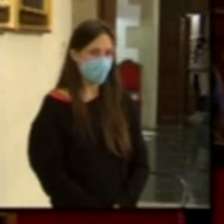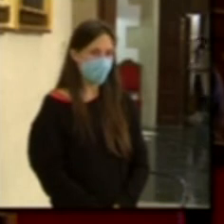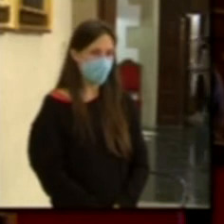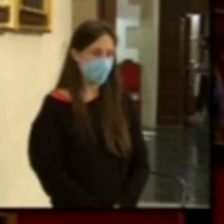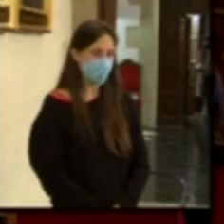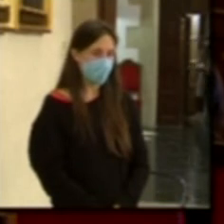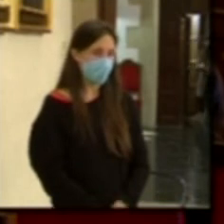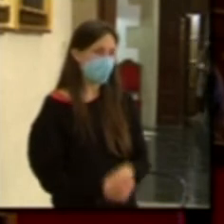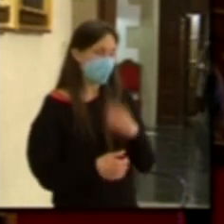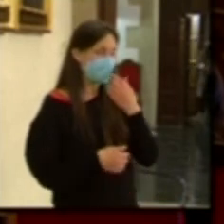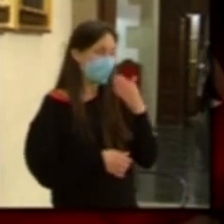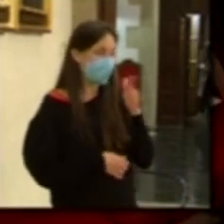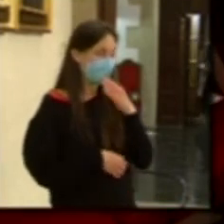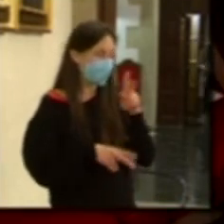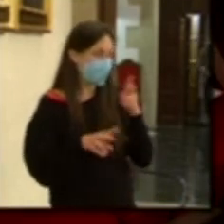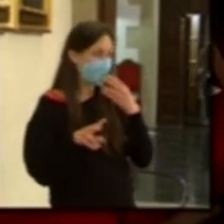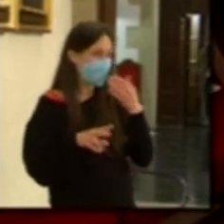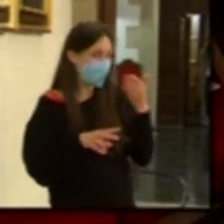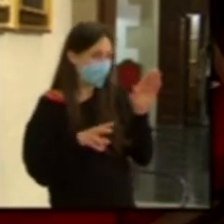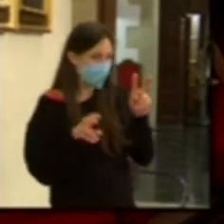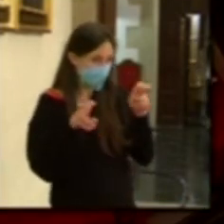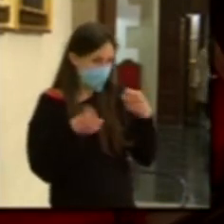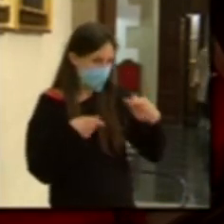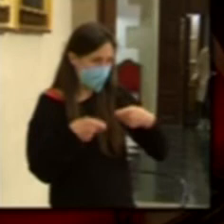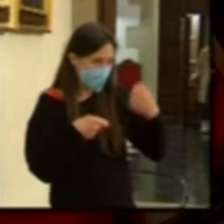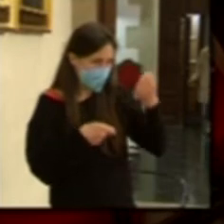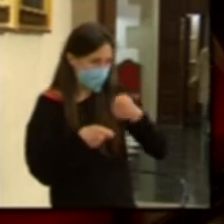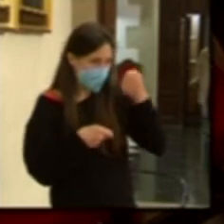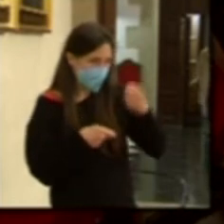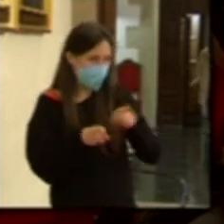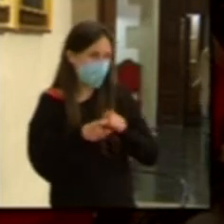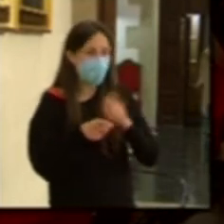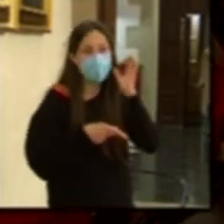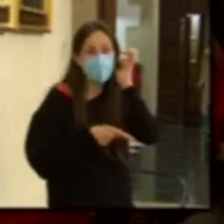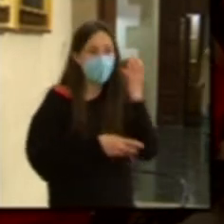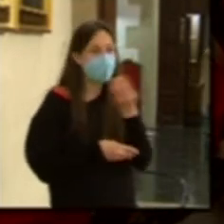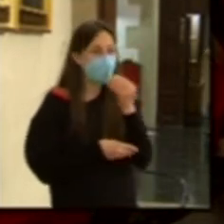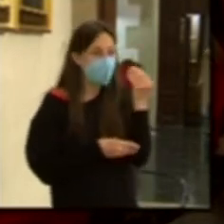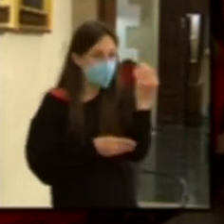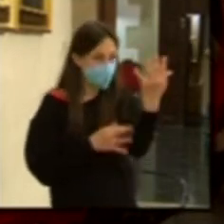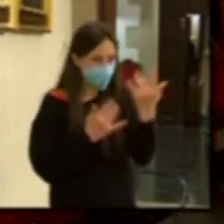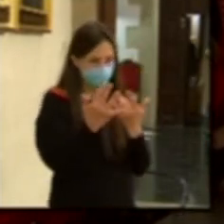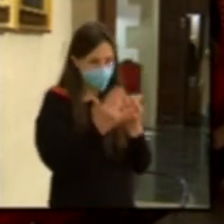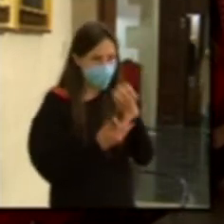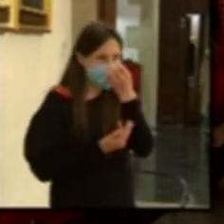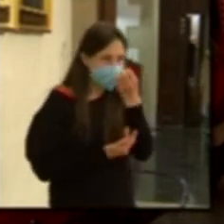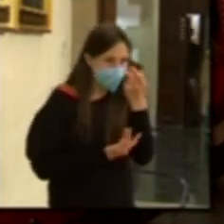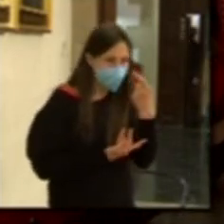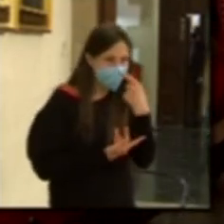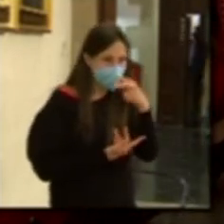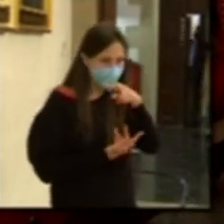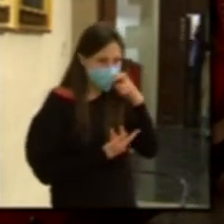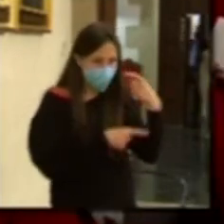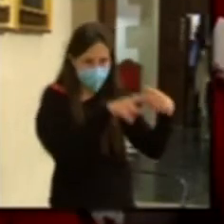florit de roselles, n'és encesa la nostra plana de